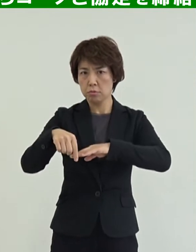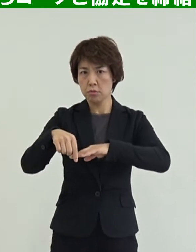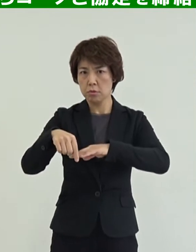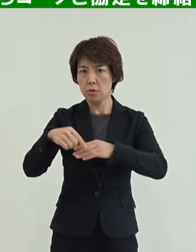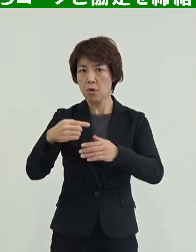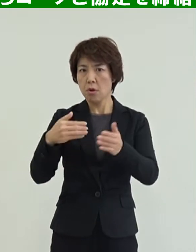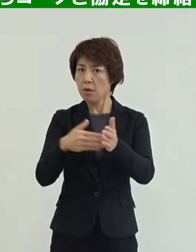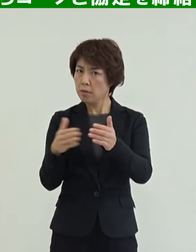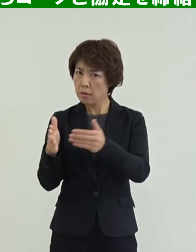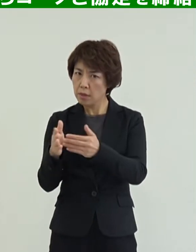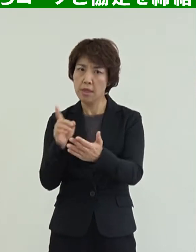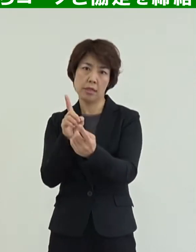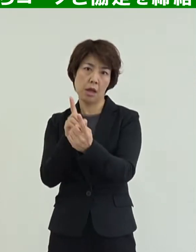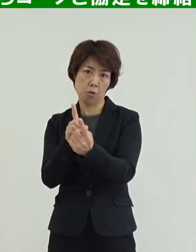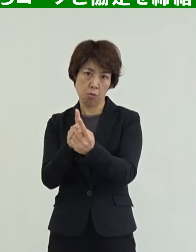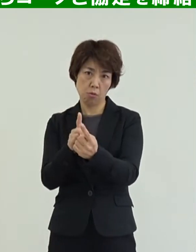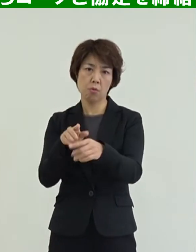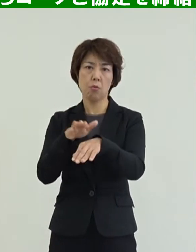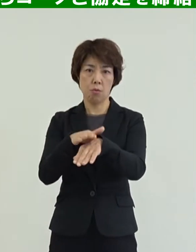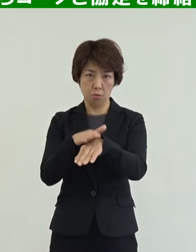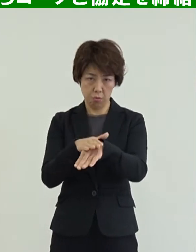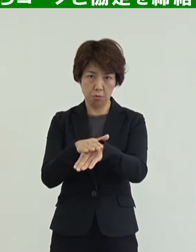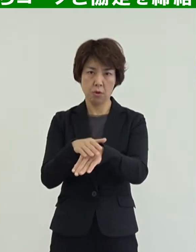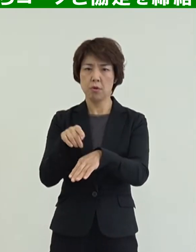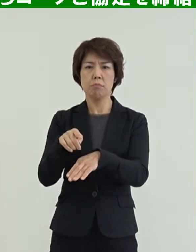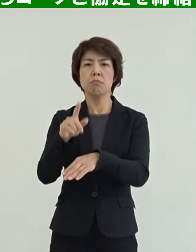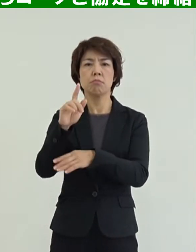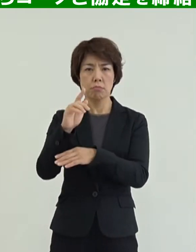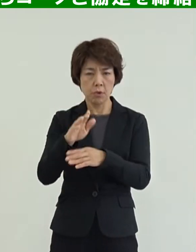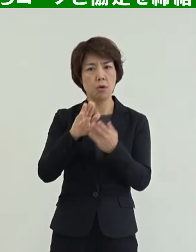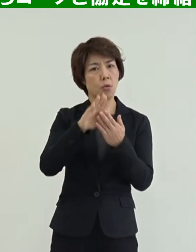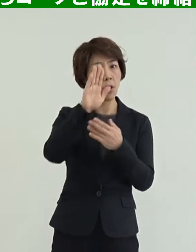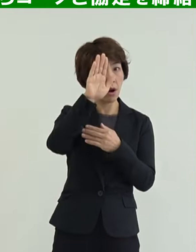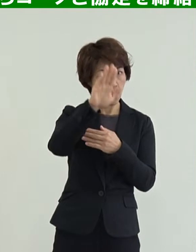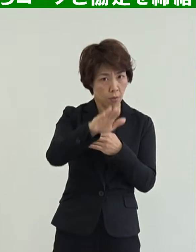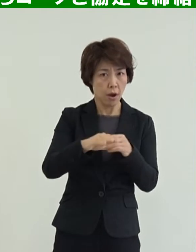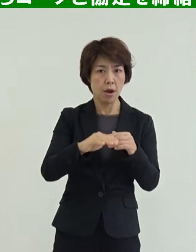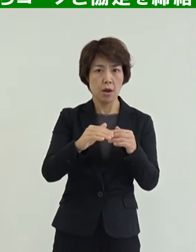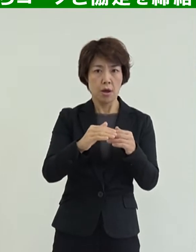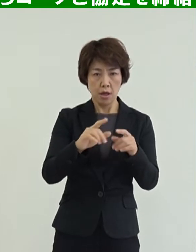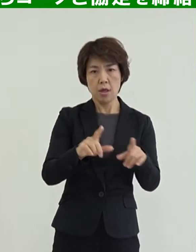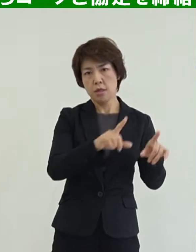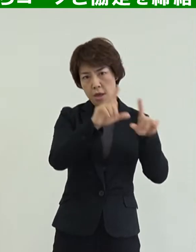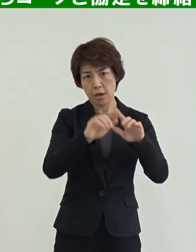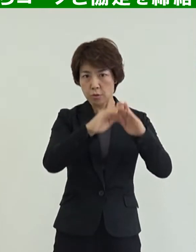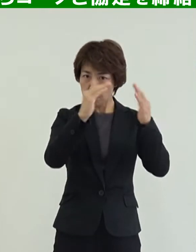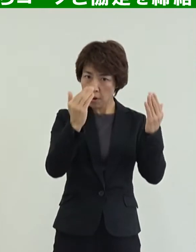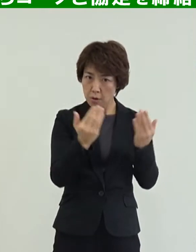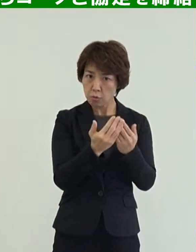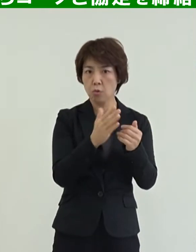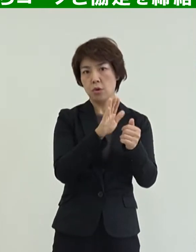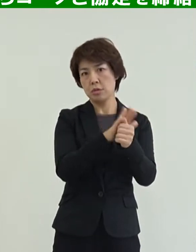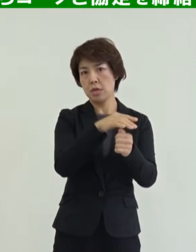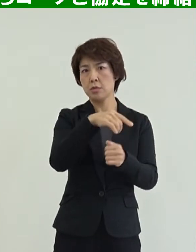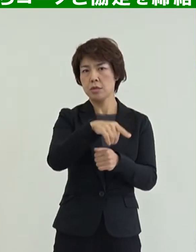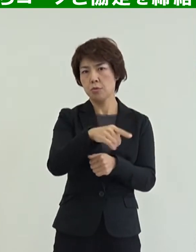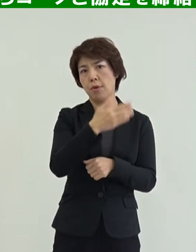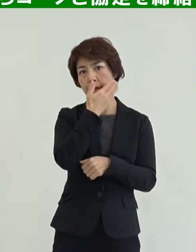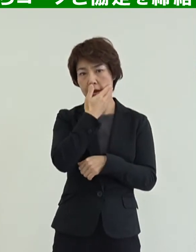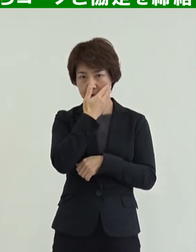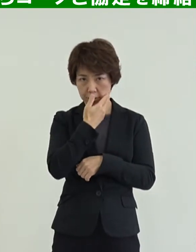閉じ込めたような形で対応しておりましたがこれからは生活を丸ごと支援をしていくというし視点が必要だと持っており